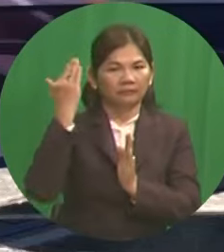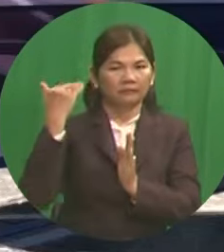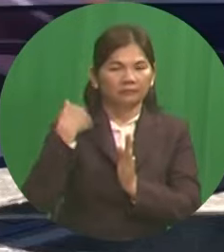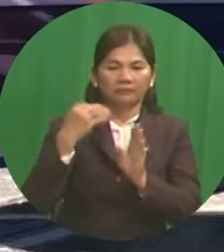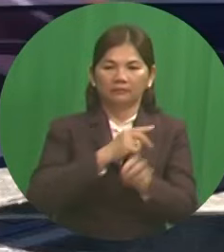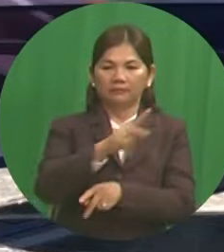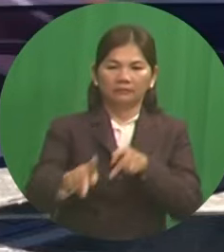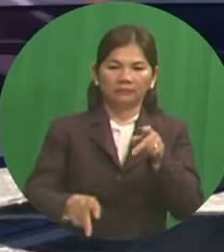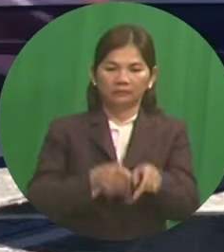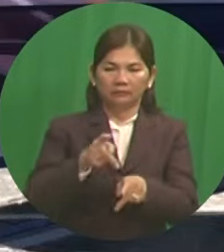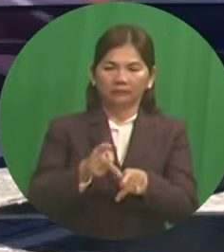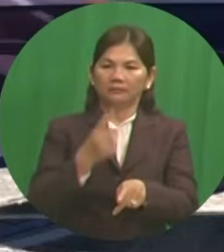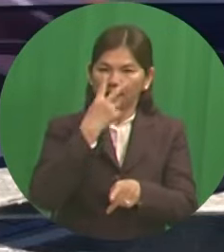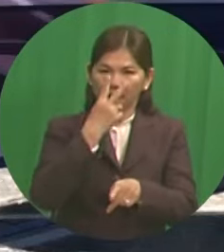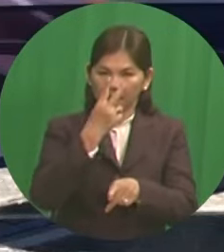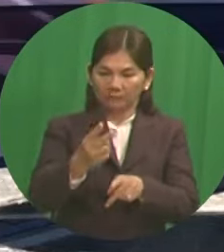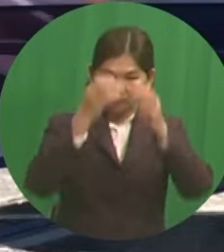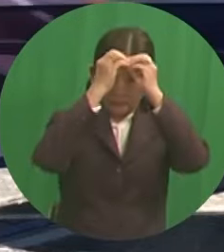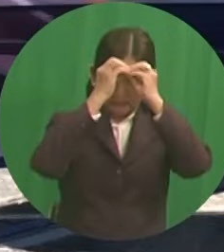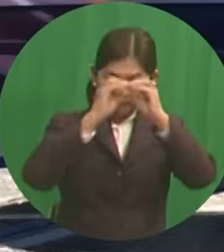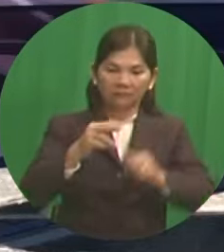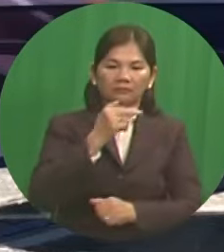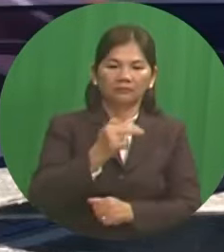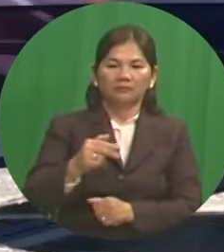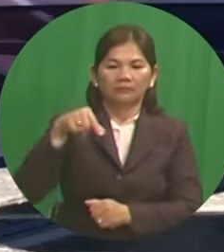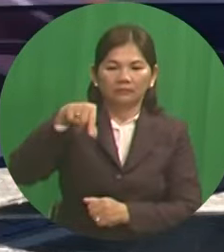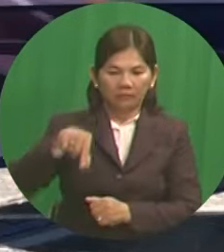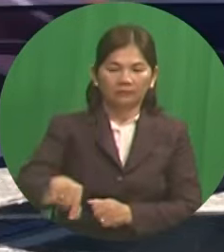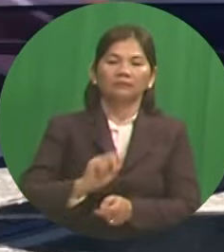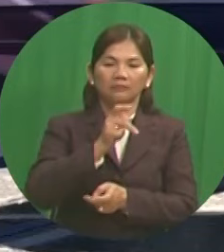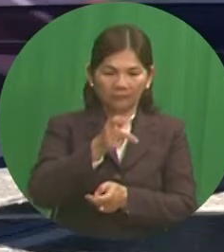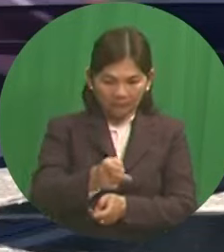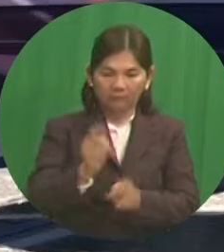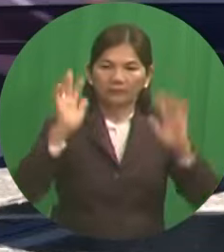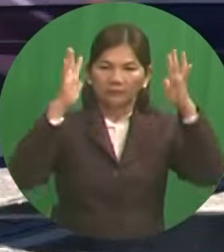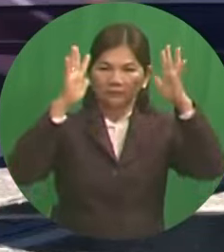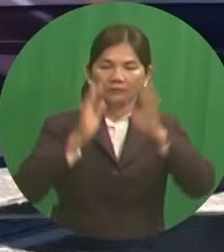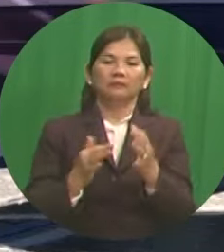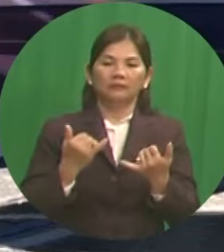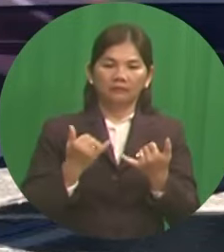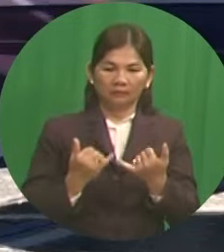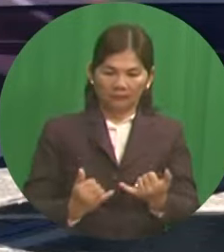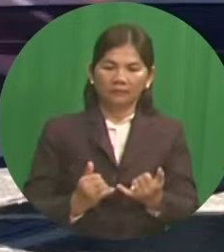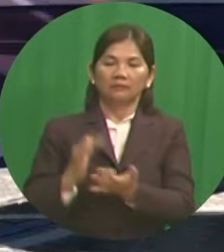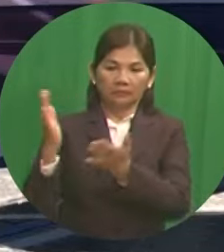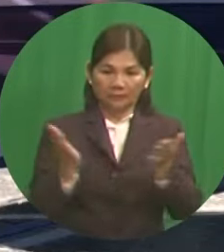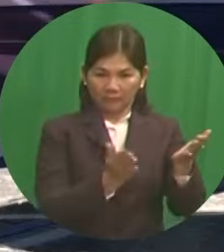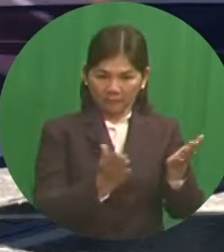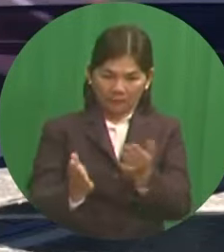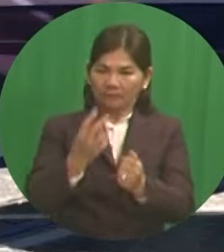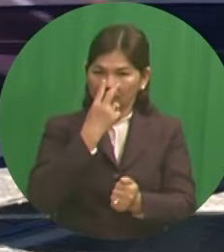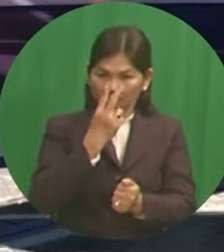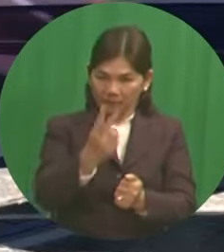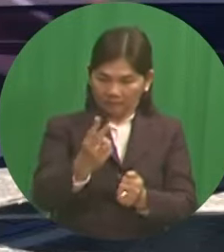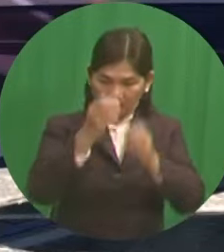សូមគោរពនិងជម្រាបសួរប្រិយមិត្តដែលកំពុងតាមដានទស្សនកិច្ចផ្សាយរបស់ទូរទស្សន៍ជាតិកម្ពុជាជាទីគោរពនិងជាទីមេត្រីជាបន្តសូមអញ្ជើញទូរទស្សនិកជនតាម